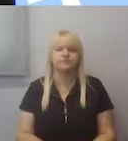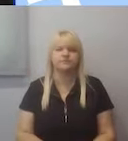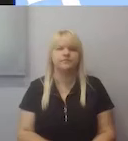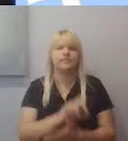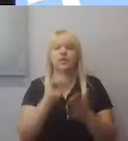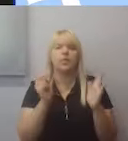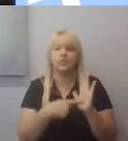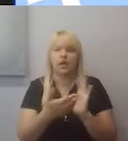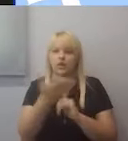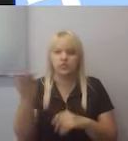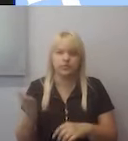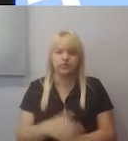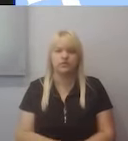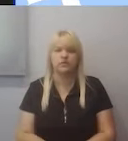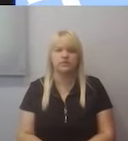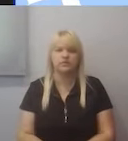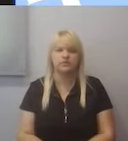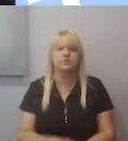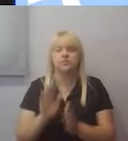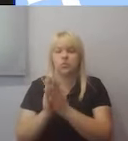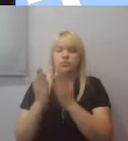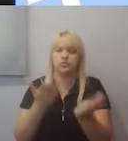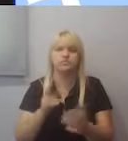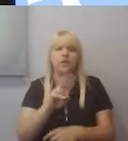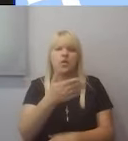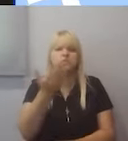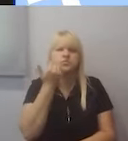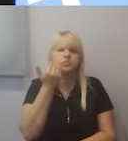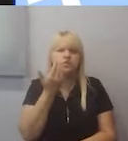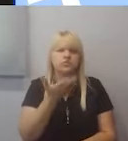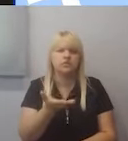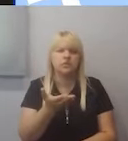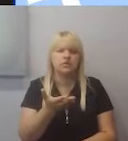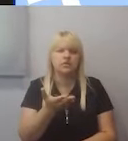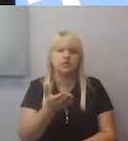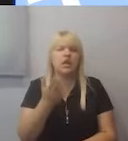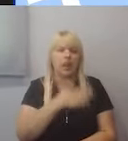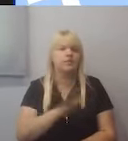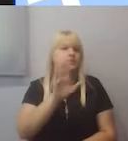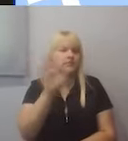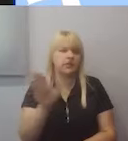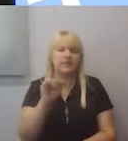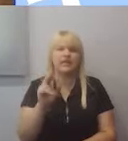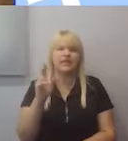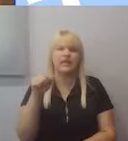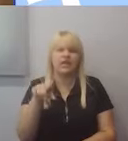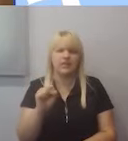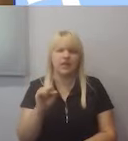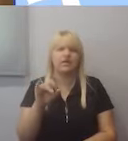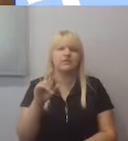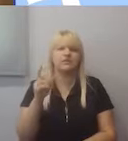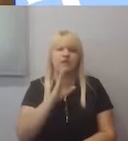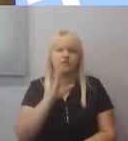jautājumi jā lūdzu kā jūs sauc labdien inete ielīte sieviešu sadarbības tīkls